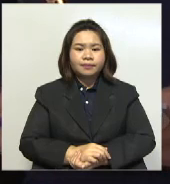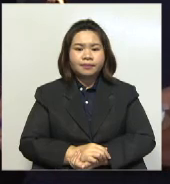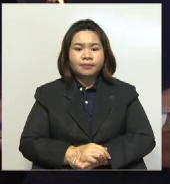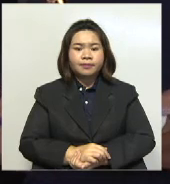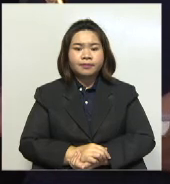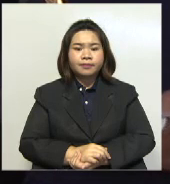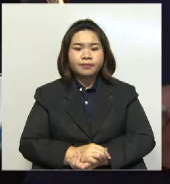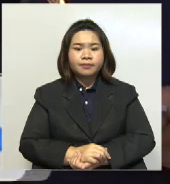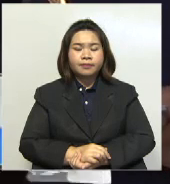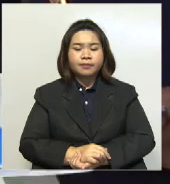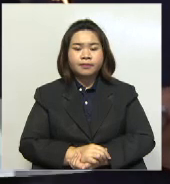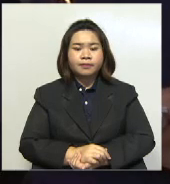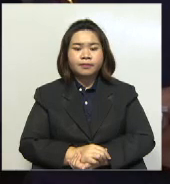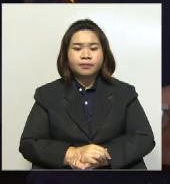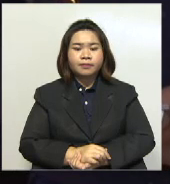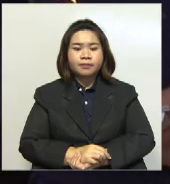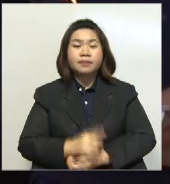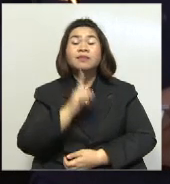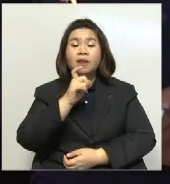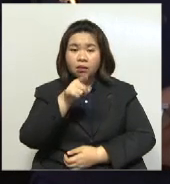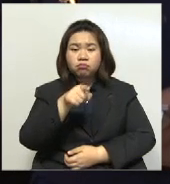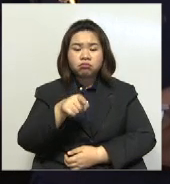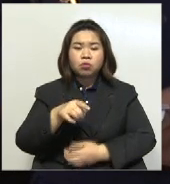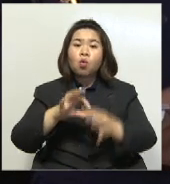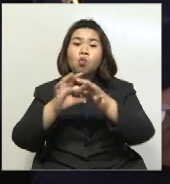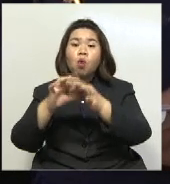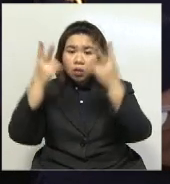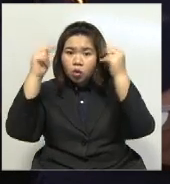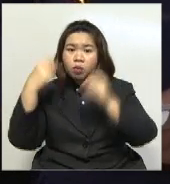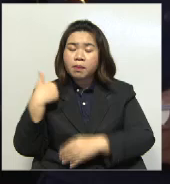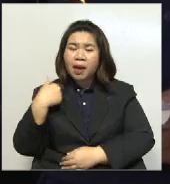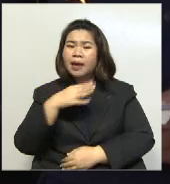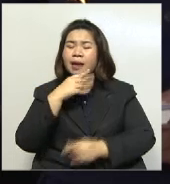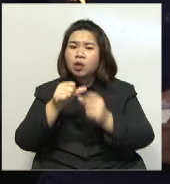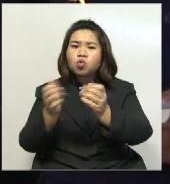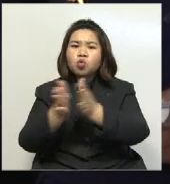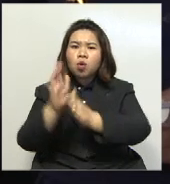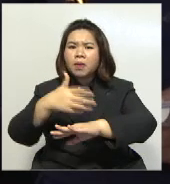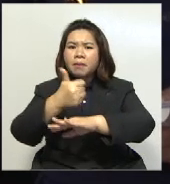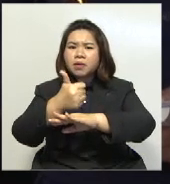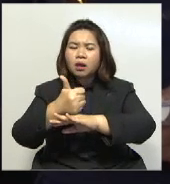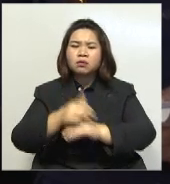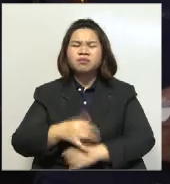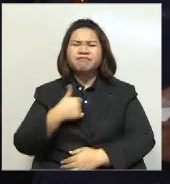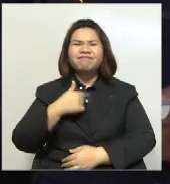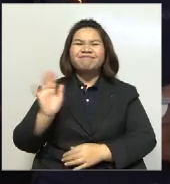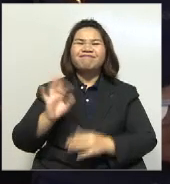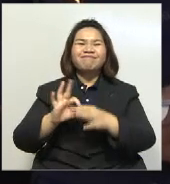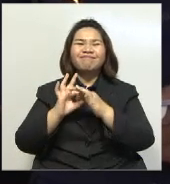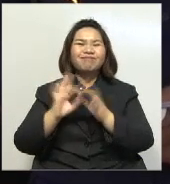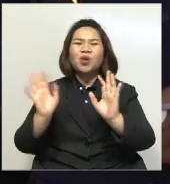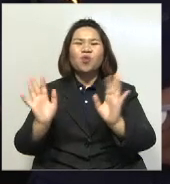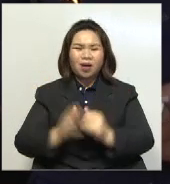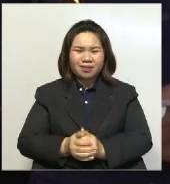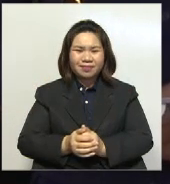พรรคไหน ห่วงน้องไม่ยังหมายถึงท่านนายกอ่ะเพราะว่าต้องไปอยู่มาร่วมกับนักการเมืองตอนนี้มันจะไม่เหมือน ไม่ห่วงอ่ะไม่ห่วงอ่ะ